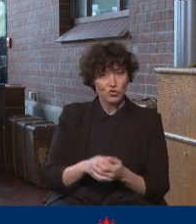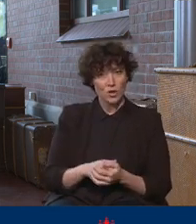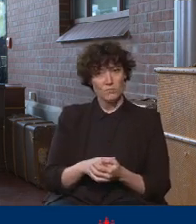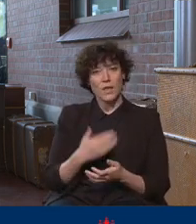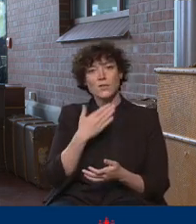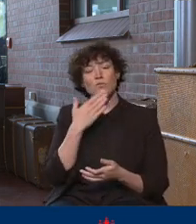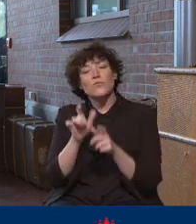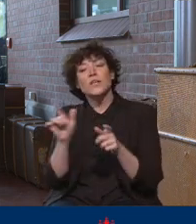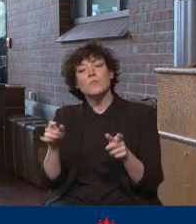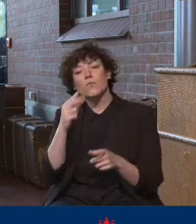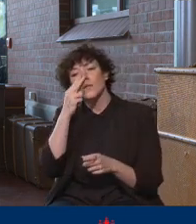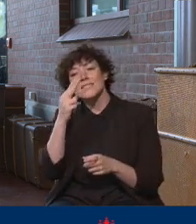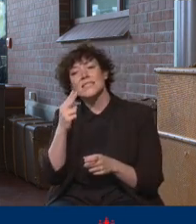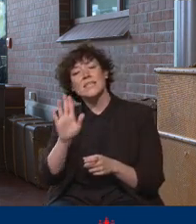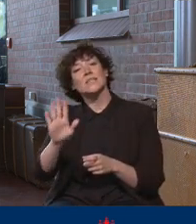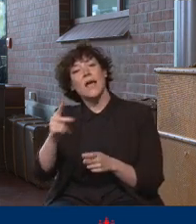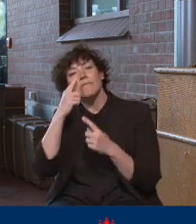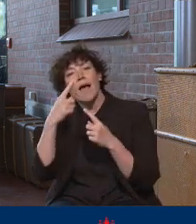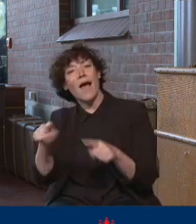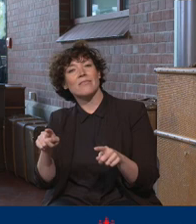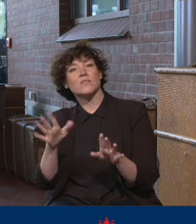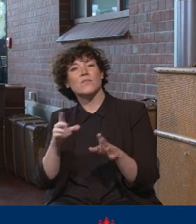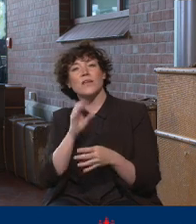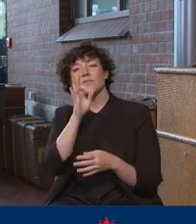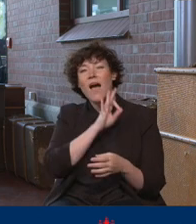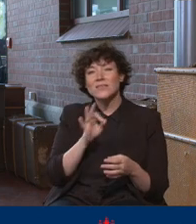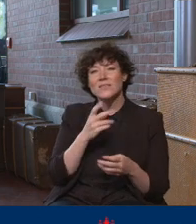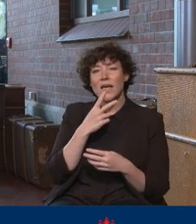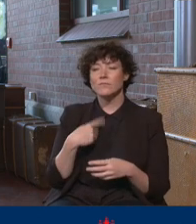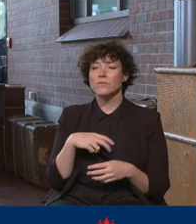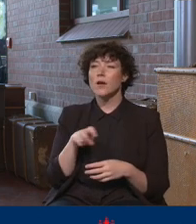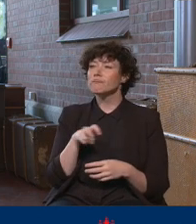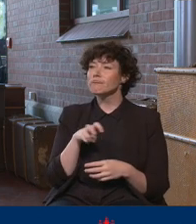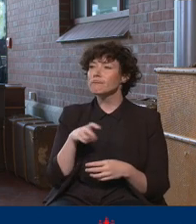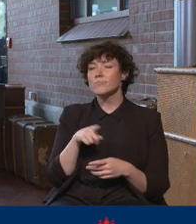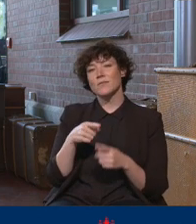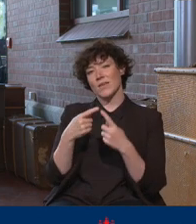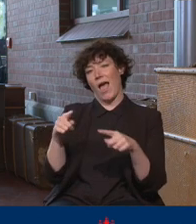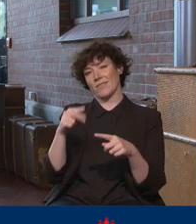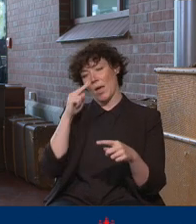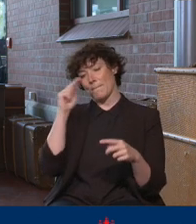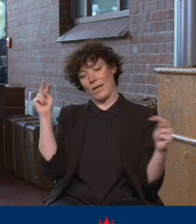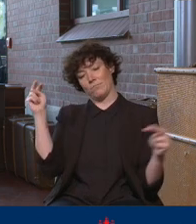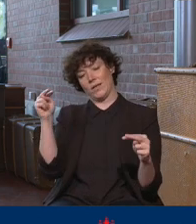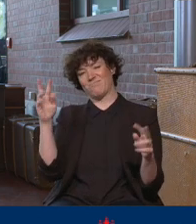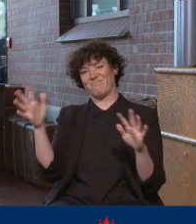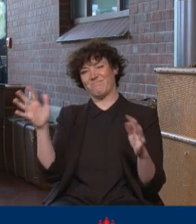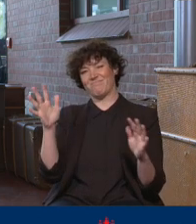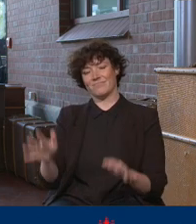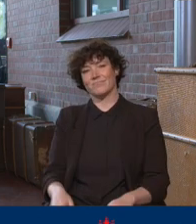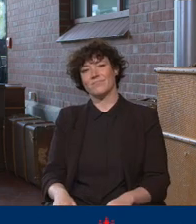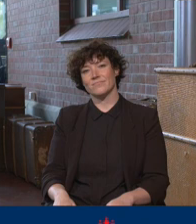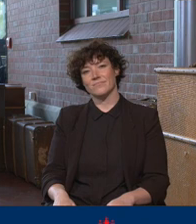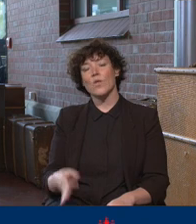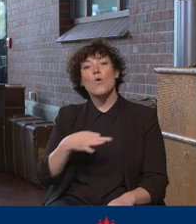vielleicht auch klarer zu sehen als vom architekten drehstuhl die für uns wichtigen punkte im